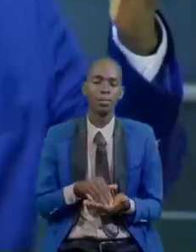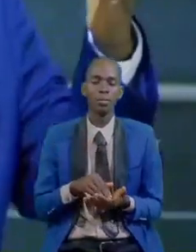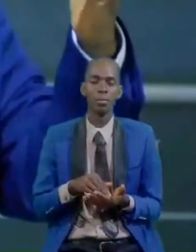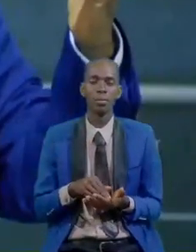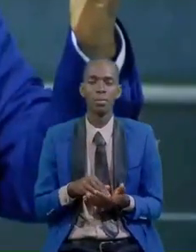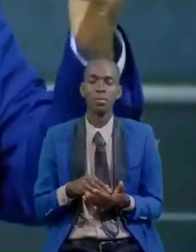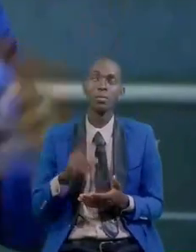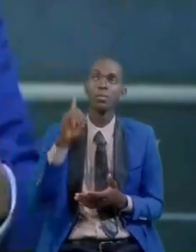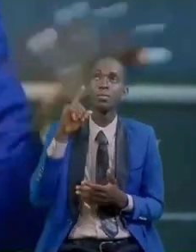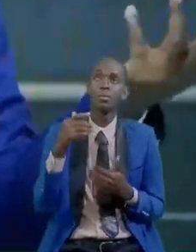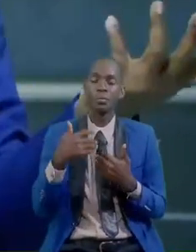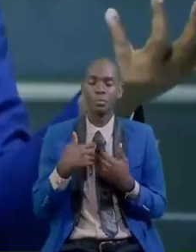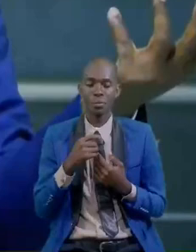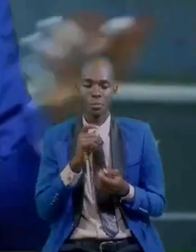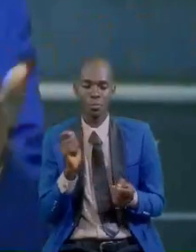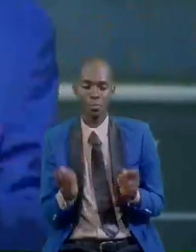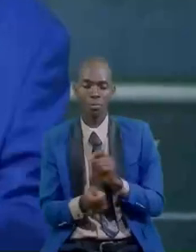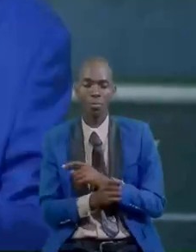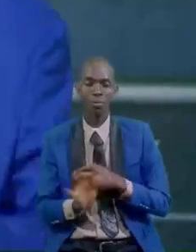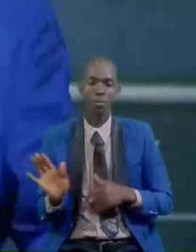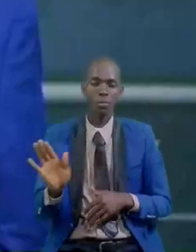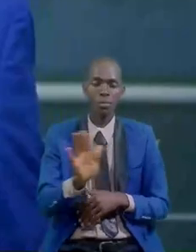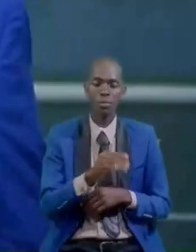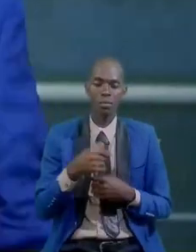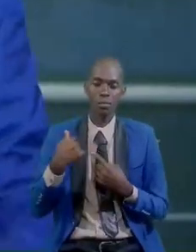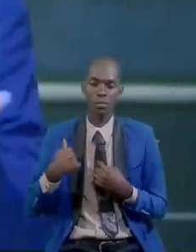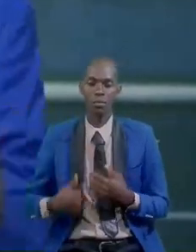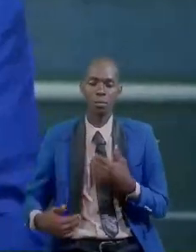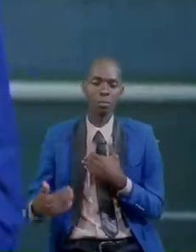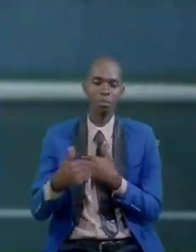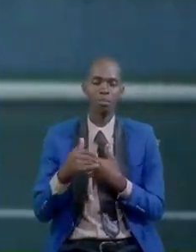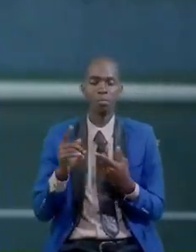Que c'est toi qui ramènes le cœur.